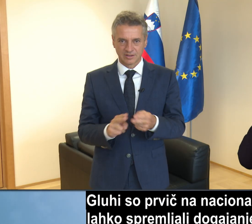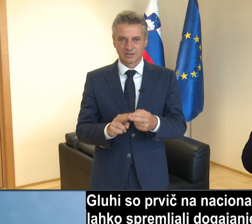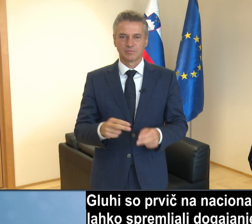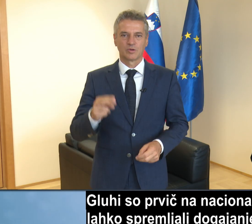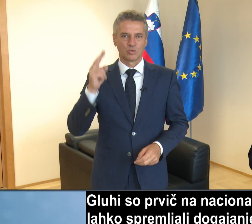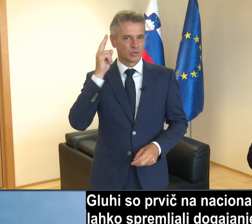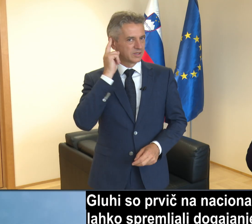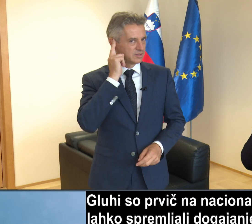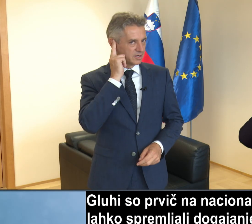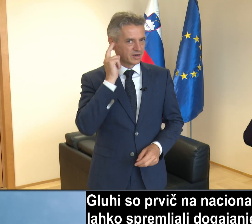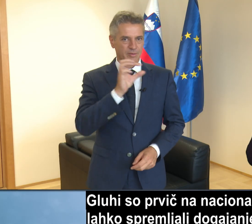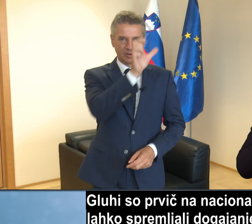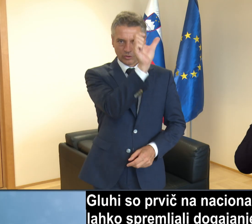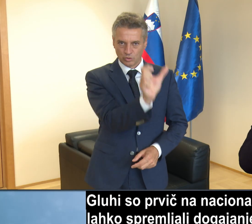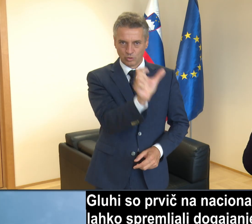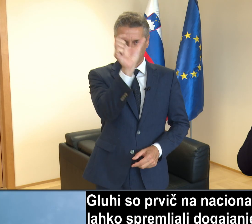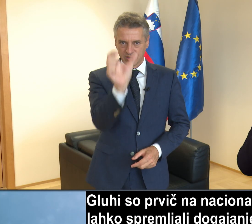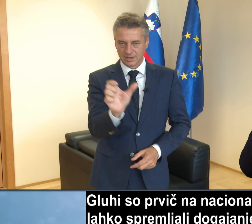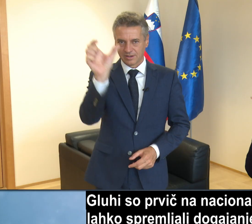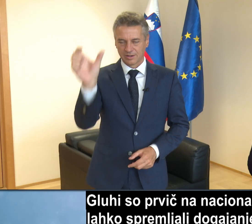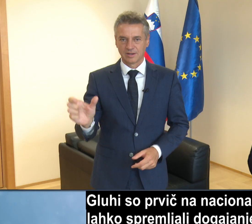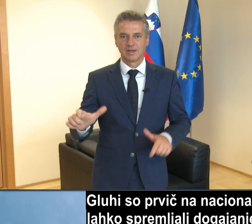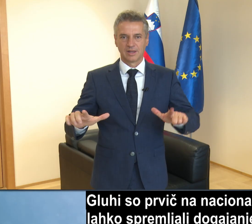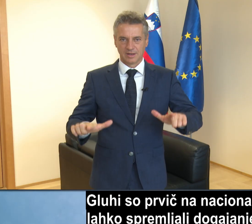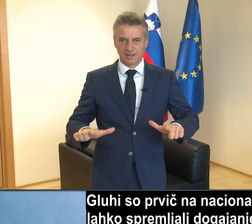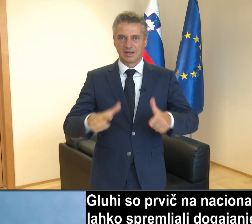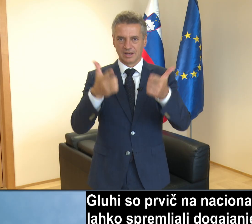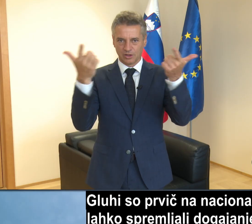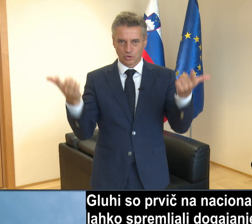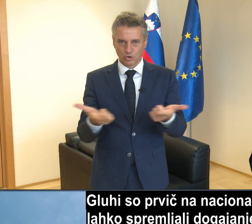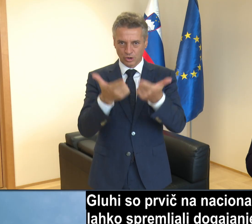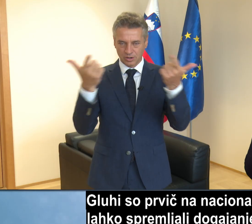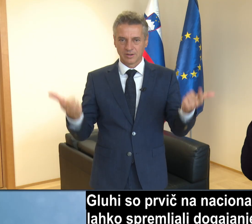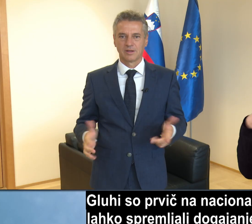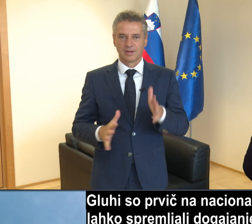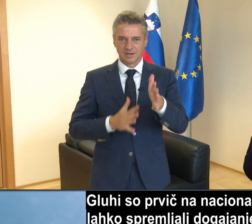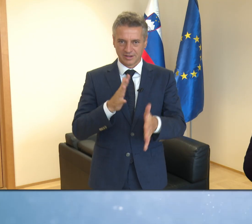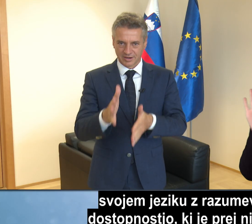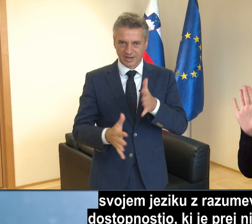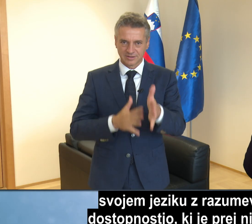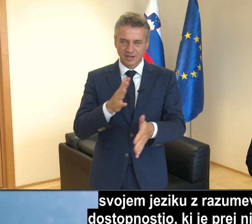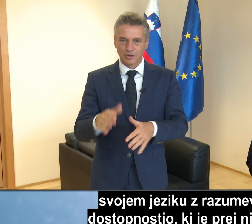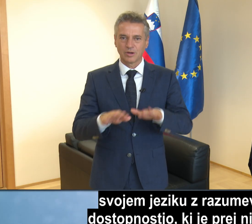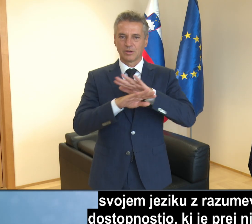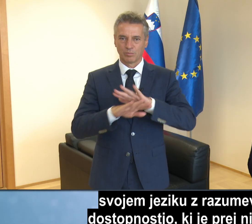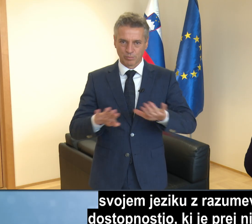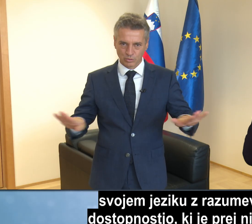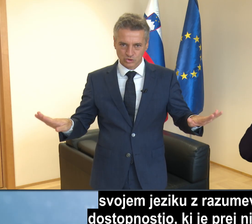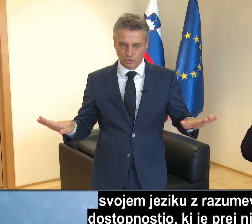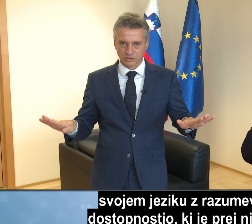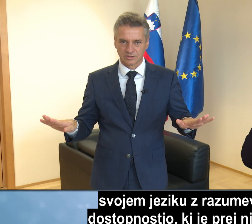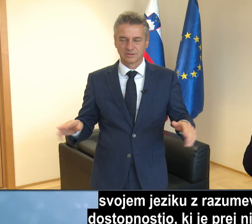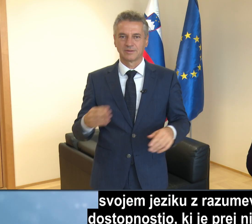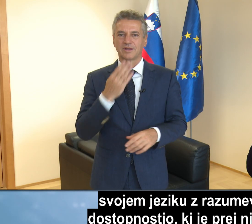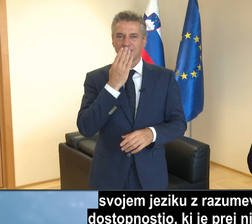Gluhi so prvič na nacionalni televiziji lahko spremljali dogajanje v družbi v svojem jeziku z razumevanjem in